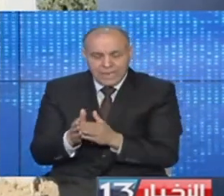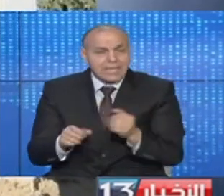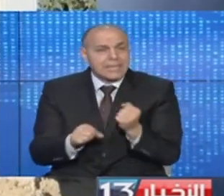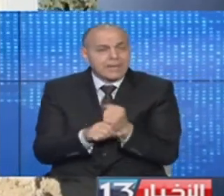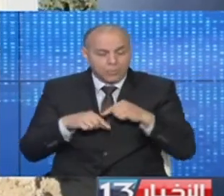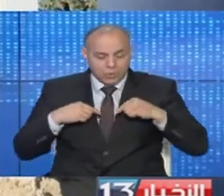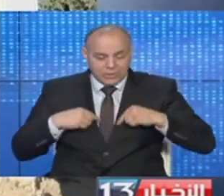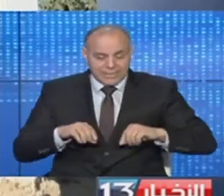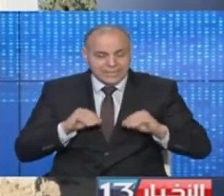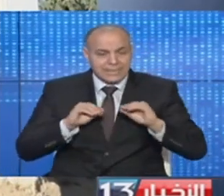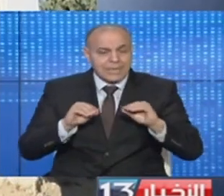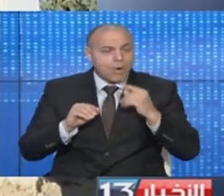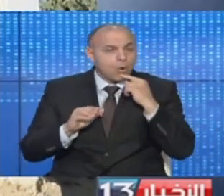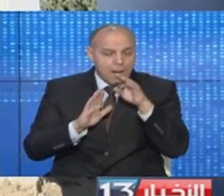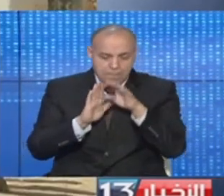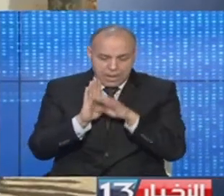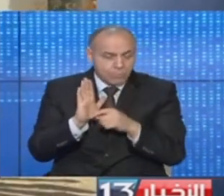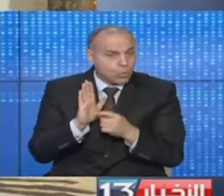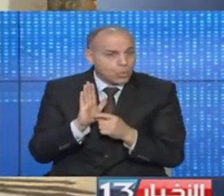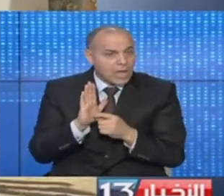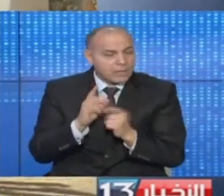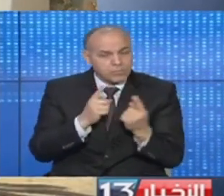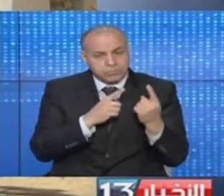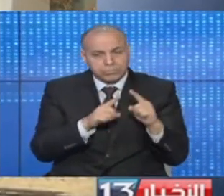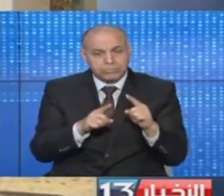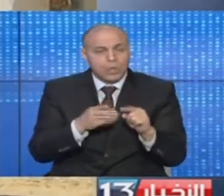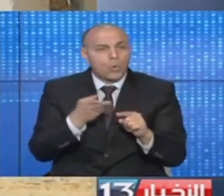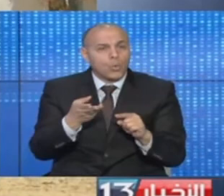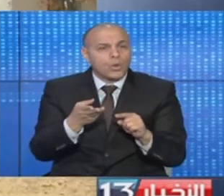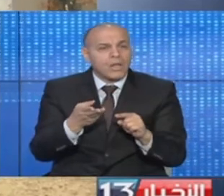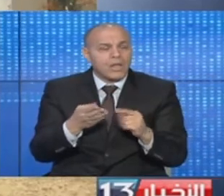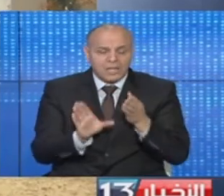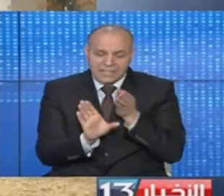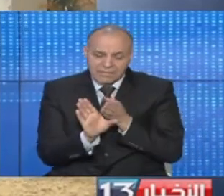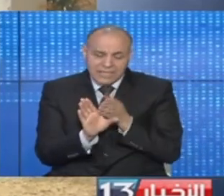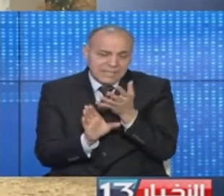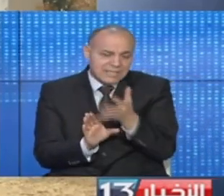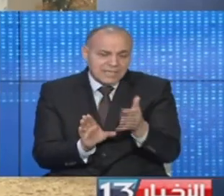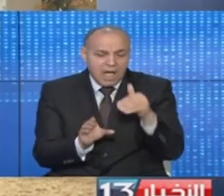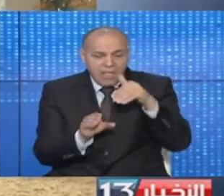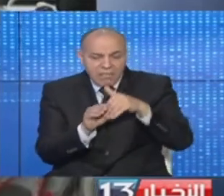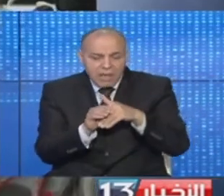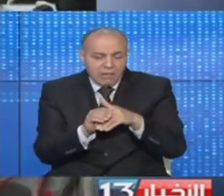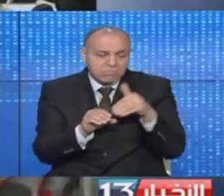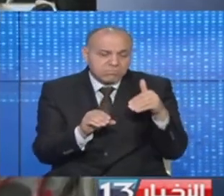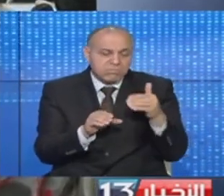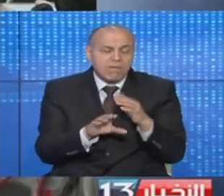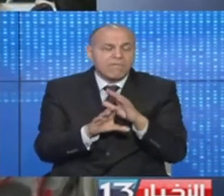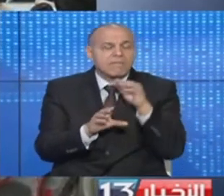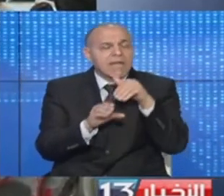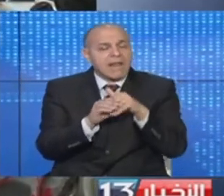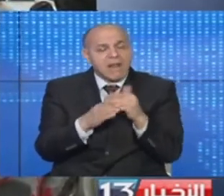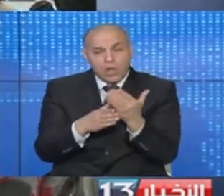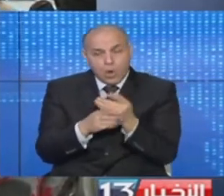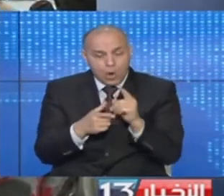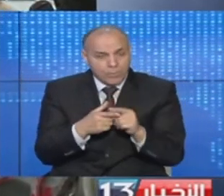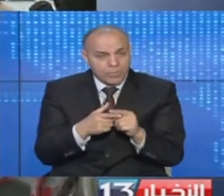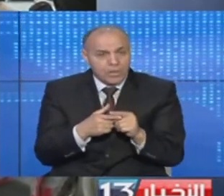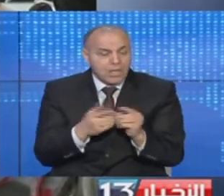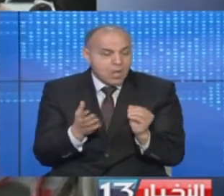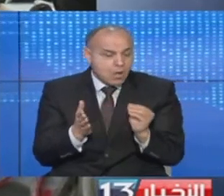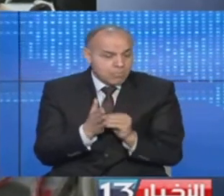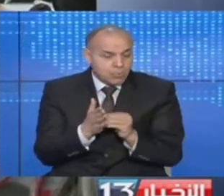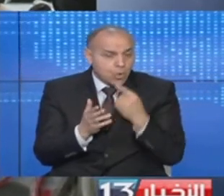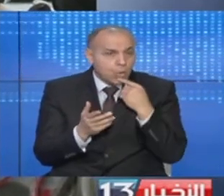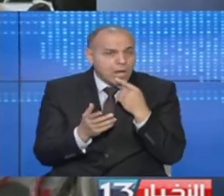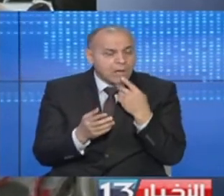وزارة التربية ضمن استراتيجيتها على التصدي للإشكاليات النفسية للطفل داخل أو خارج الفضاء المدرسي بالإضافة